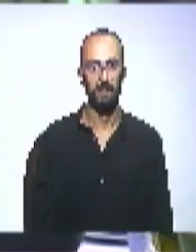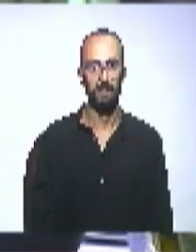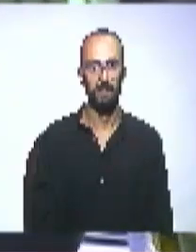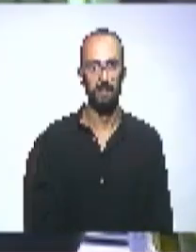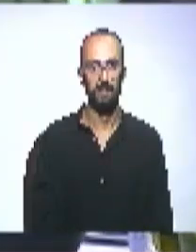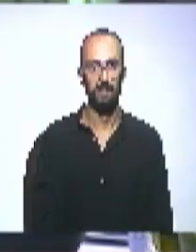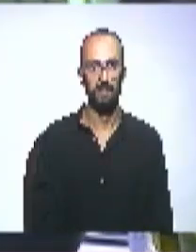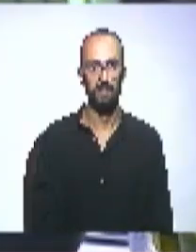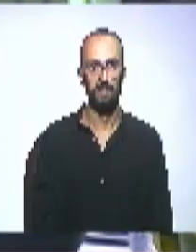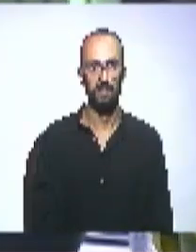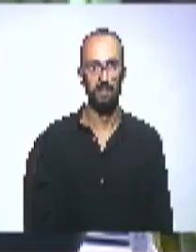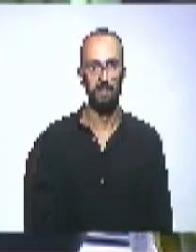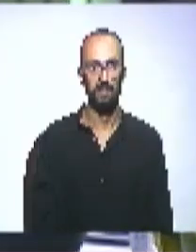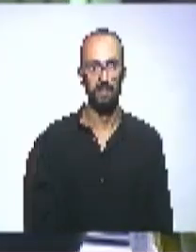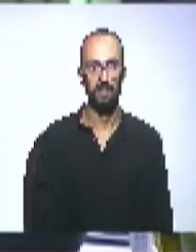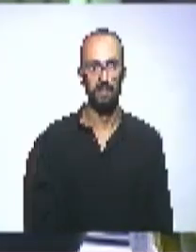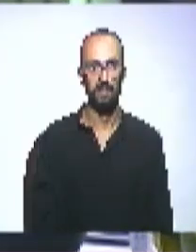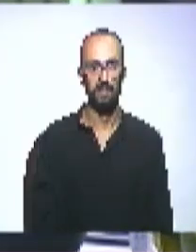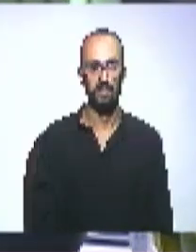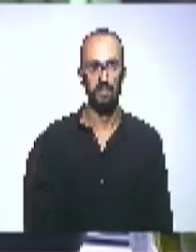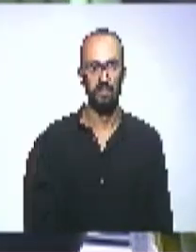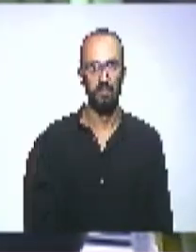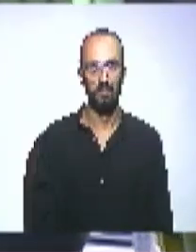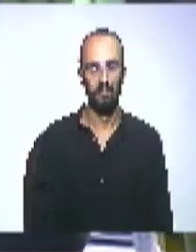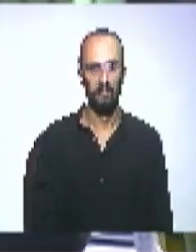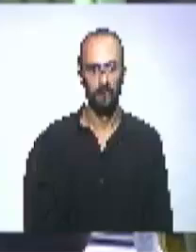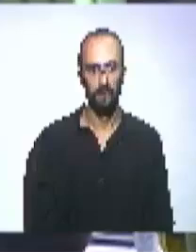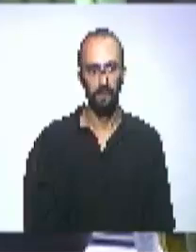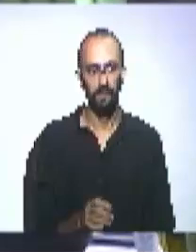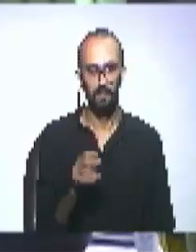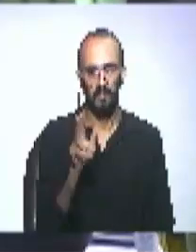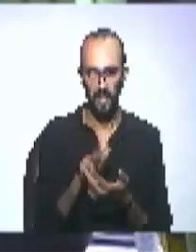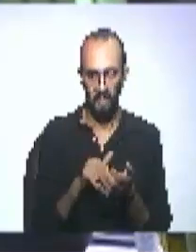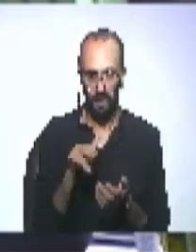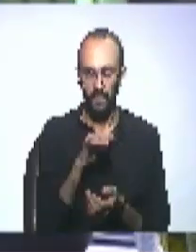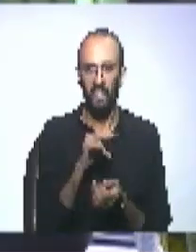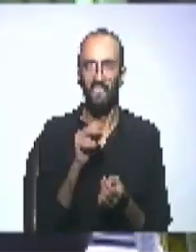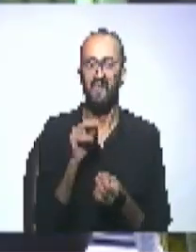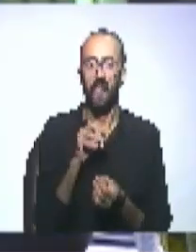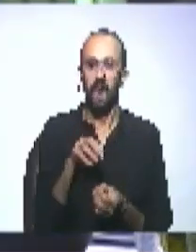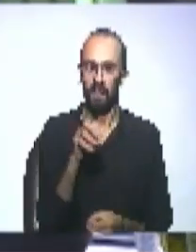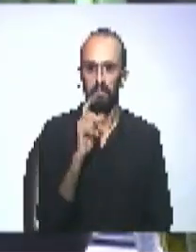دي سندوتش بالجبنه العاديه. ناخد معاه برضو الفلفل بتاعنا